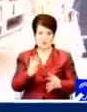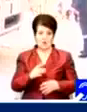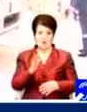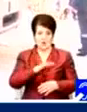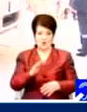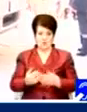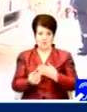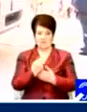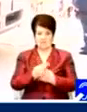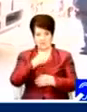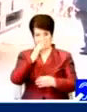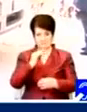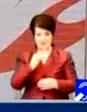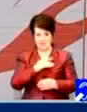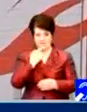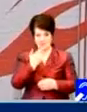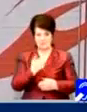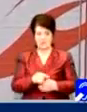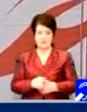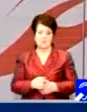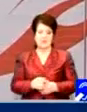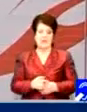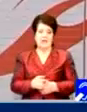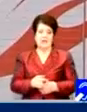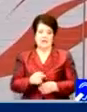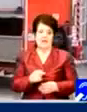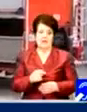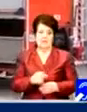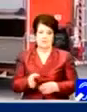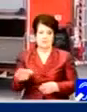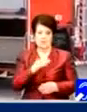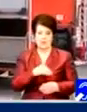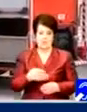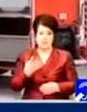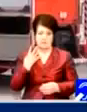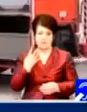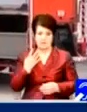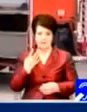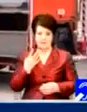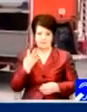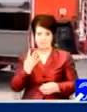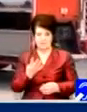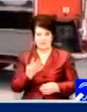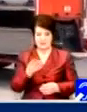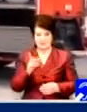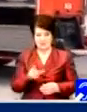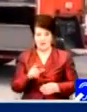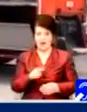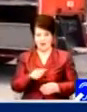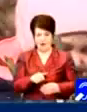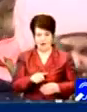copiii învață părinții cum e corect și cum nu. Treptat trecem toate patru situații de calamități ca